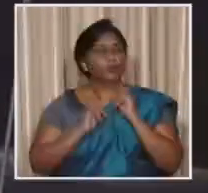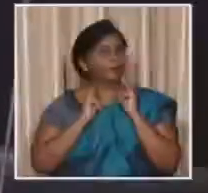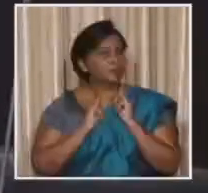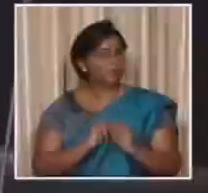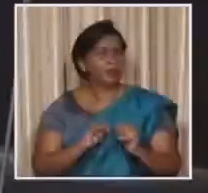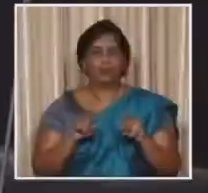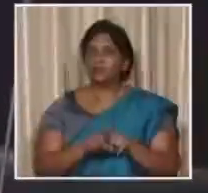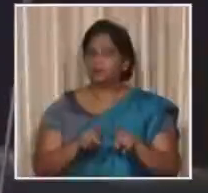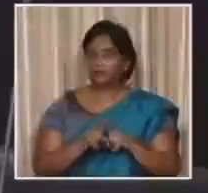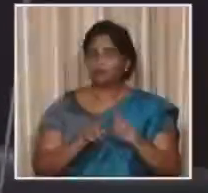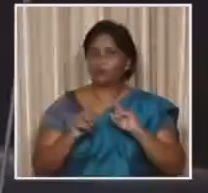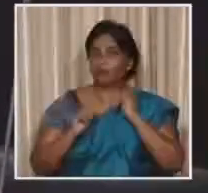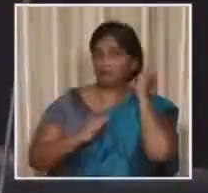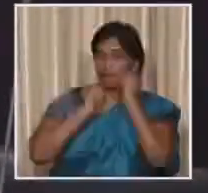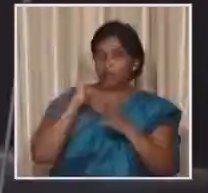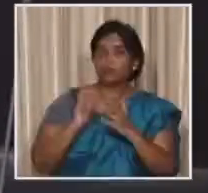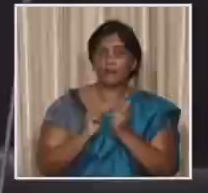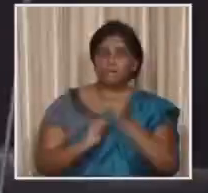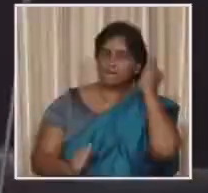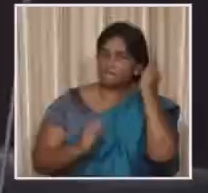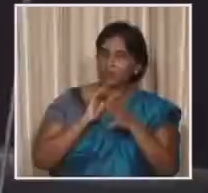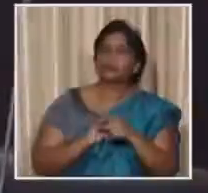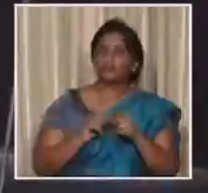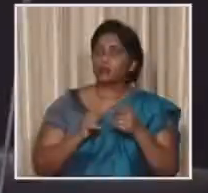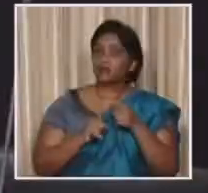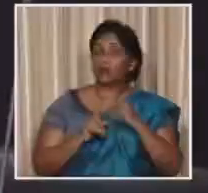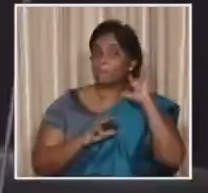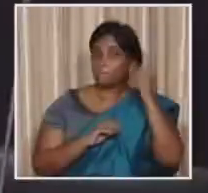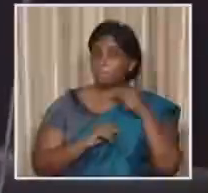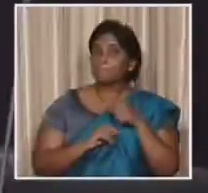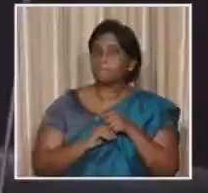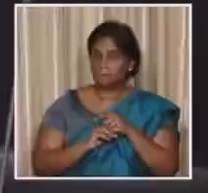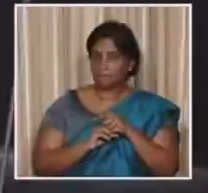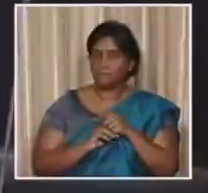ලෙස ඝාතනය කළොත් අපි මඩගසා ගත්තොත් එහි ප්‍රතිඵලය